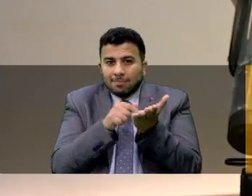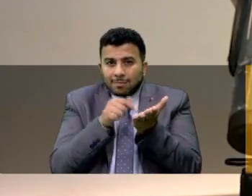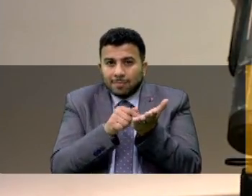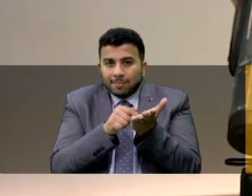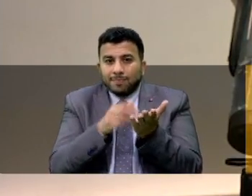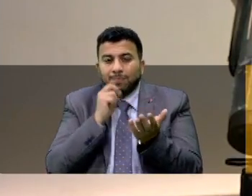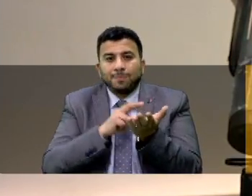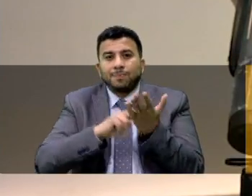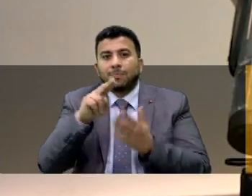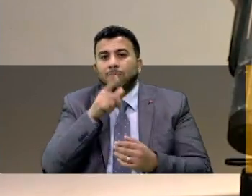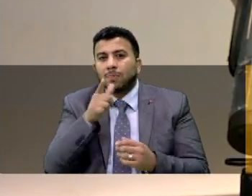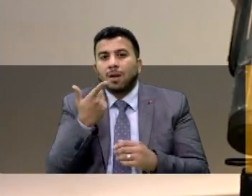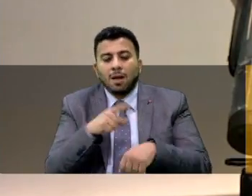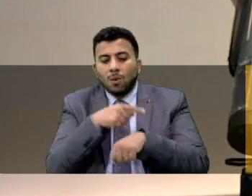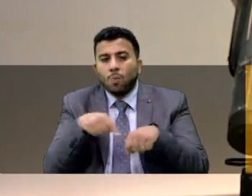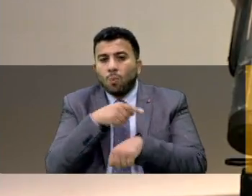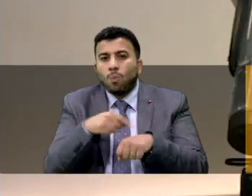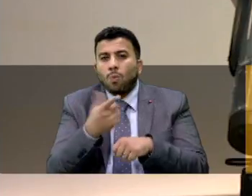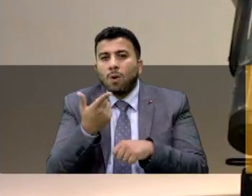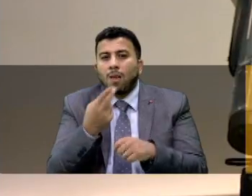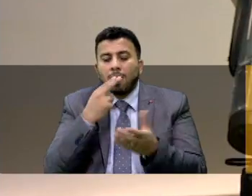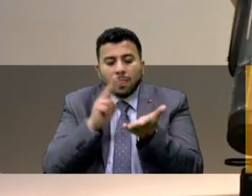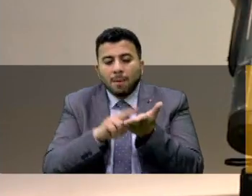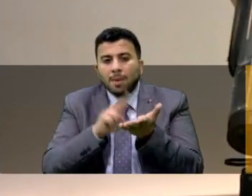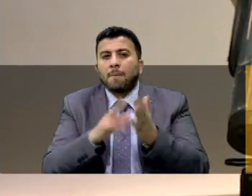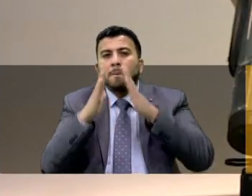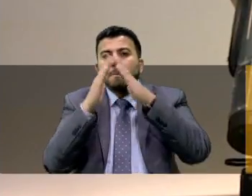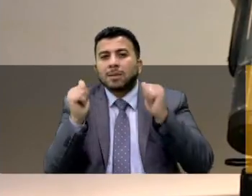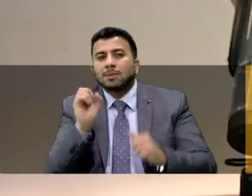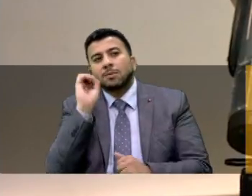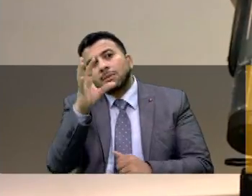تقيلة قد إيه لمصر، عايزة كم طابع.